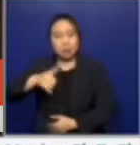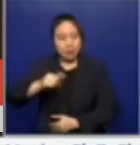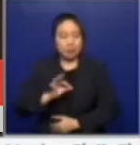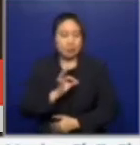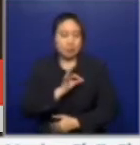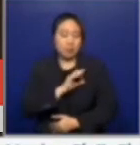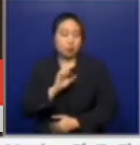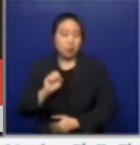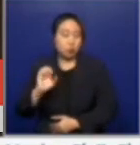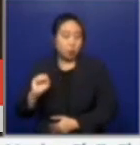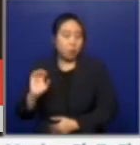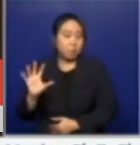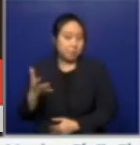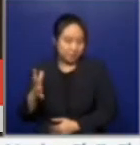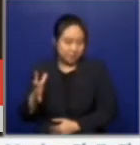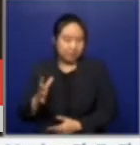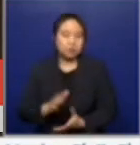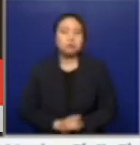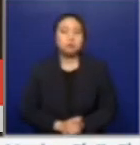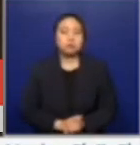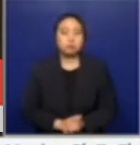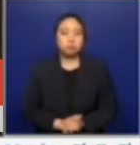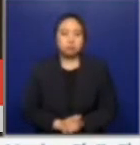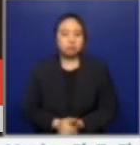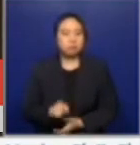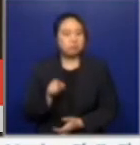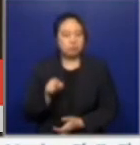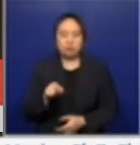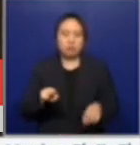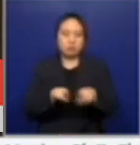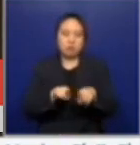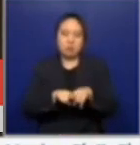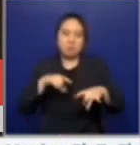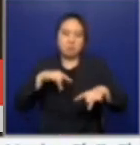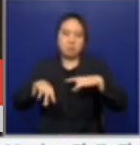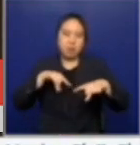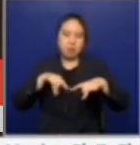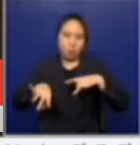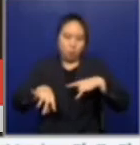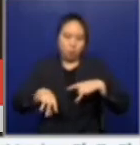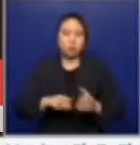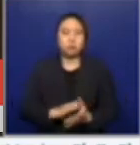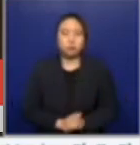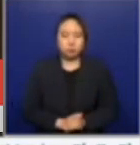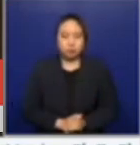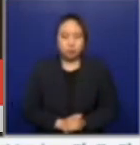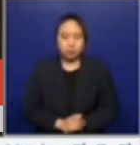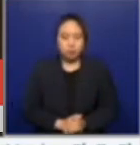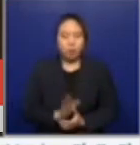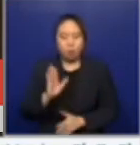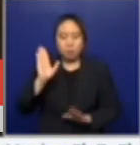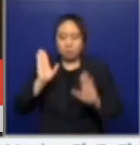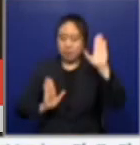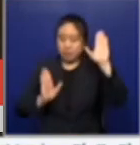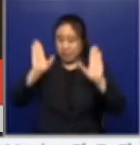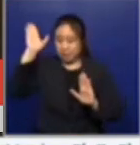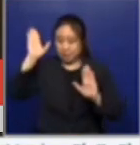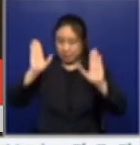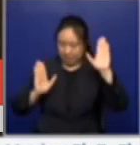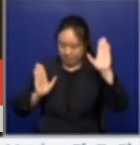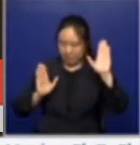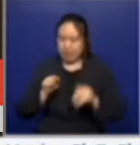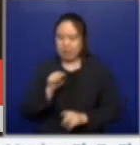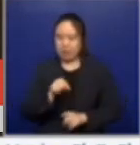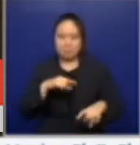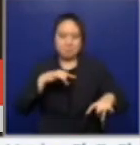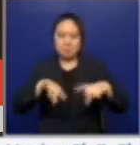ภาผู้แทนราษฎรนั้นเป็นการไม่สอดคล้องกับหลักการประชาธิปไตยและได้บุค